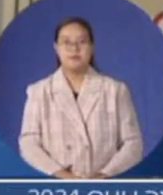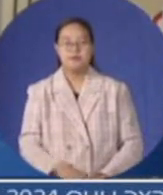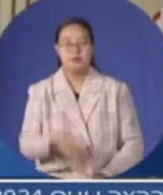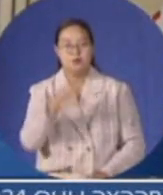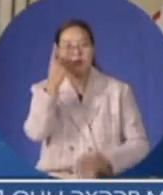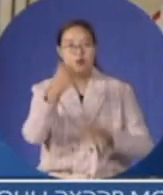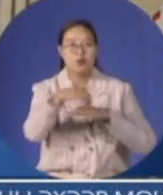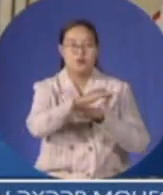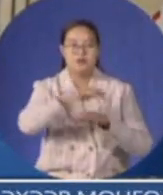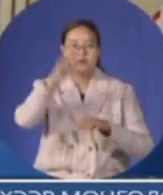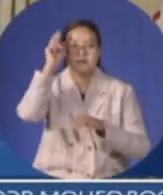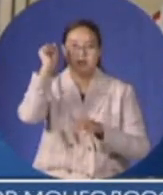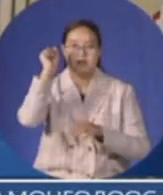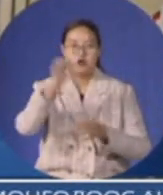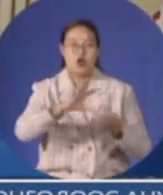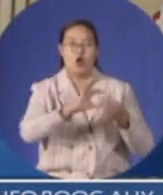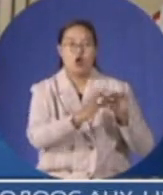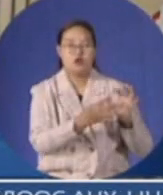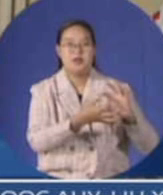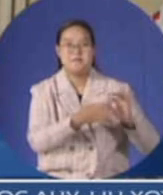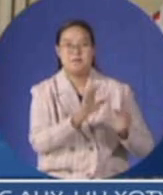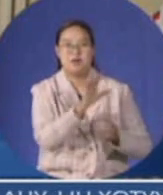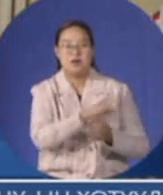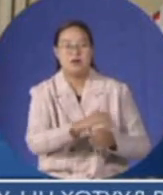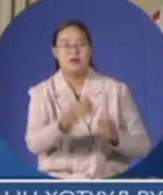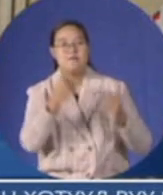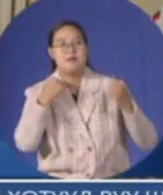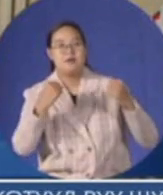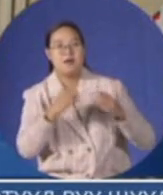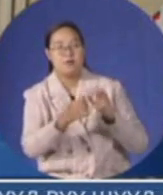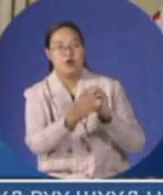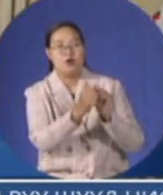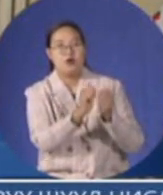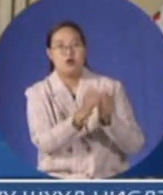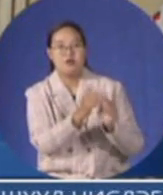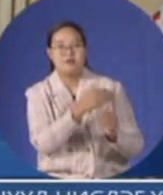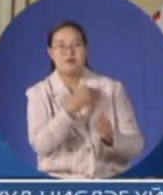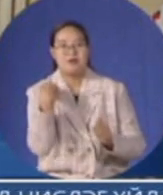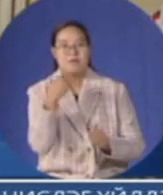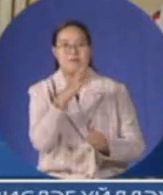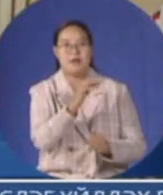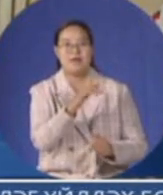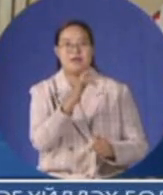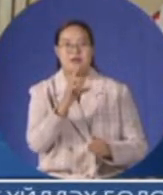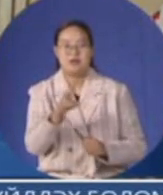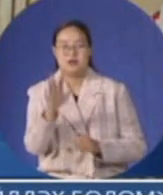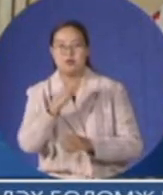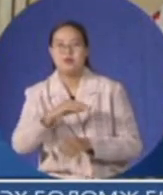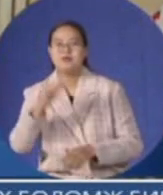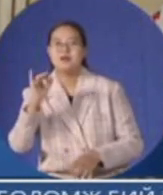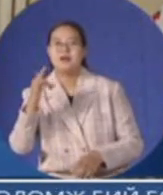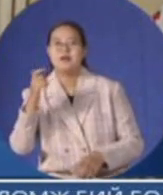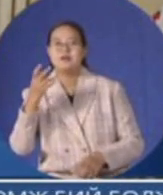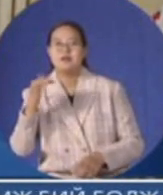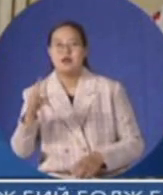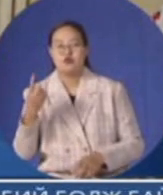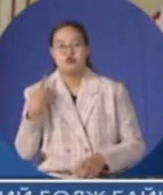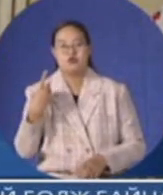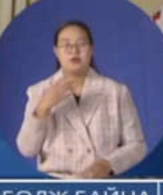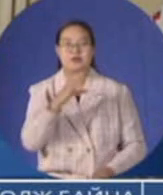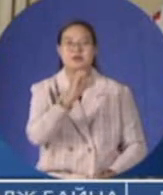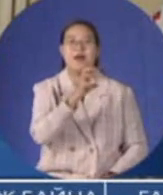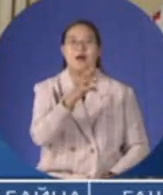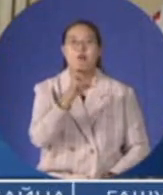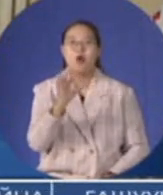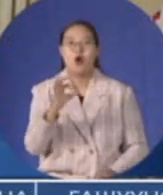Монгол улсын сайд Олимп нийтийн биеийн тамир спортын үндэсний хорооны дарга Бат Эрдэнэ биеийн тамир спортын улсын хорооны дарга Жаргал Сайханаар өчигдөр самбо бүхий